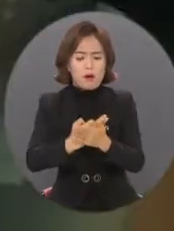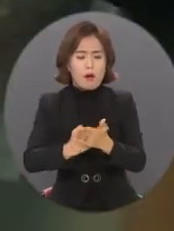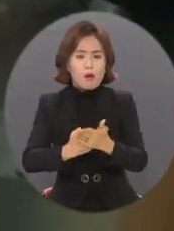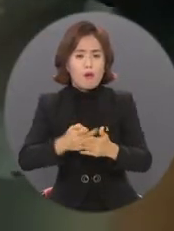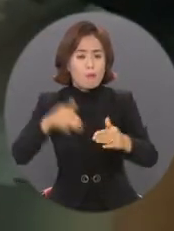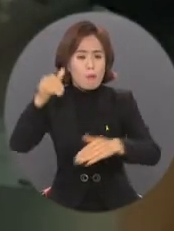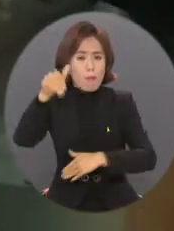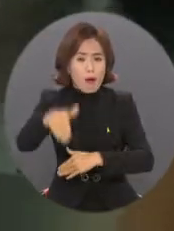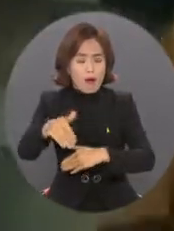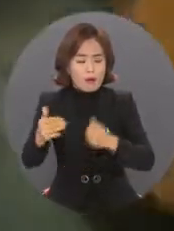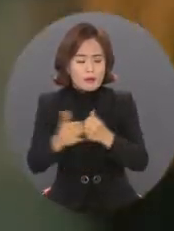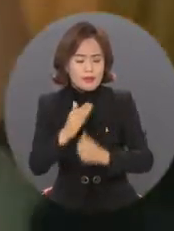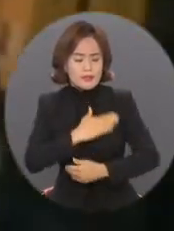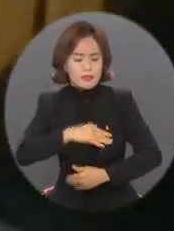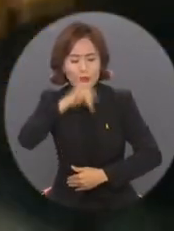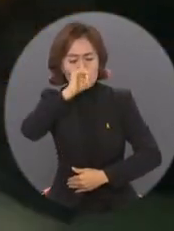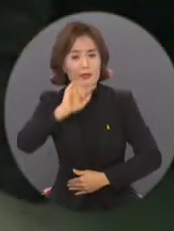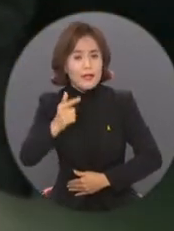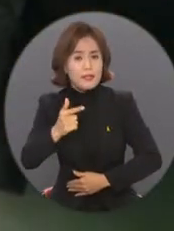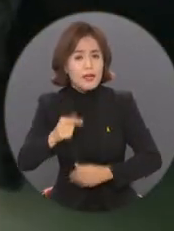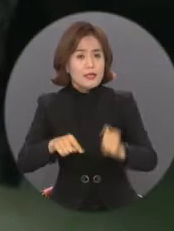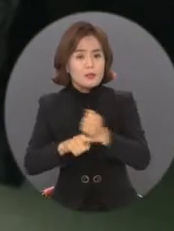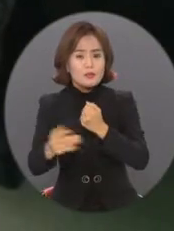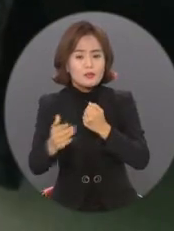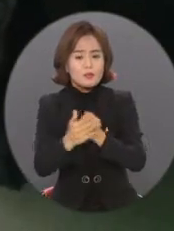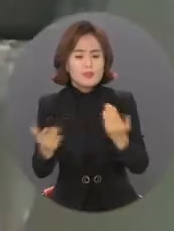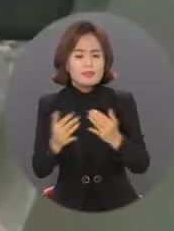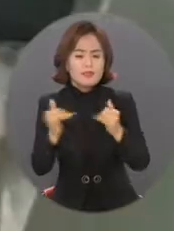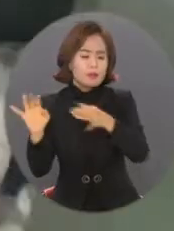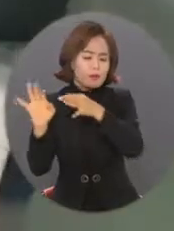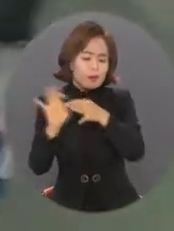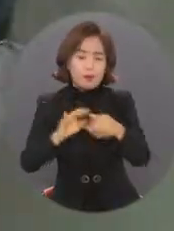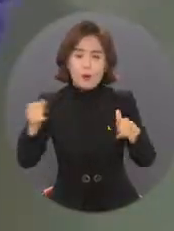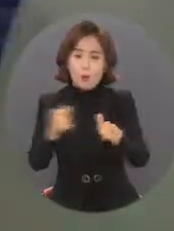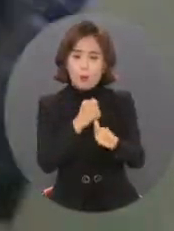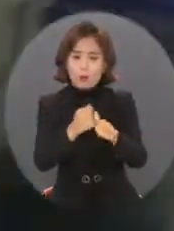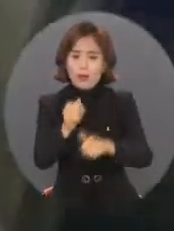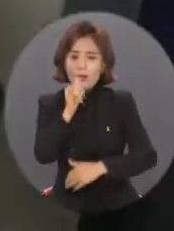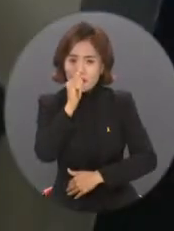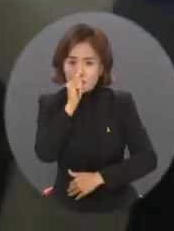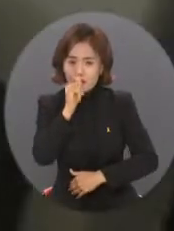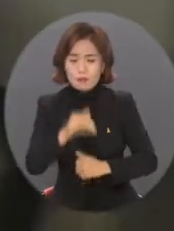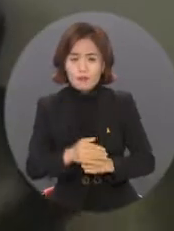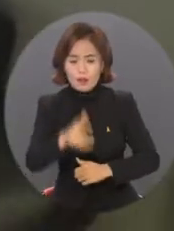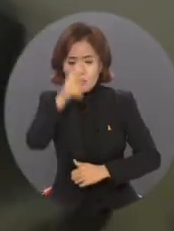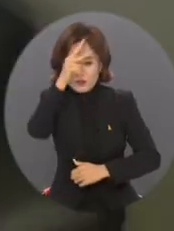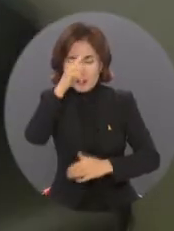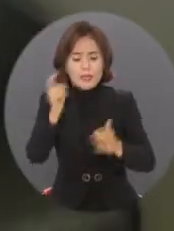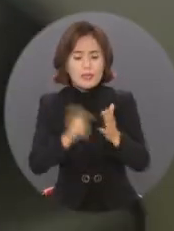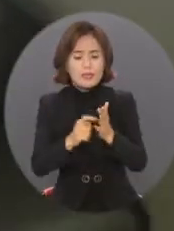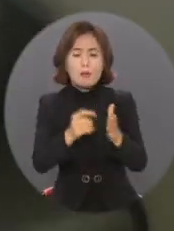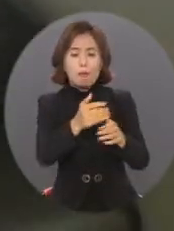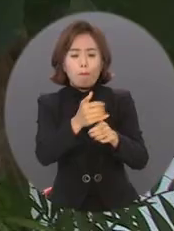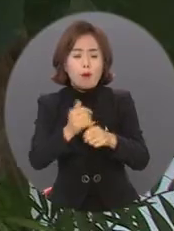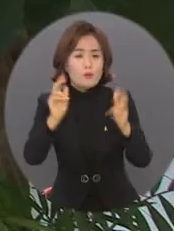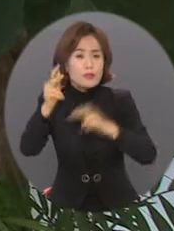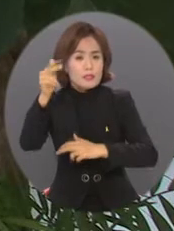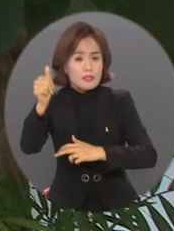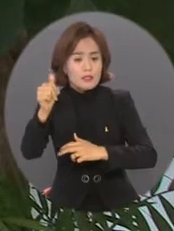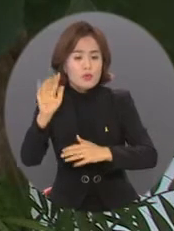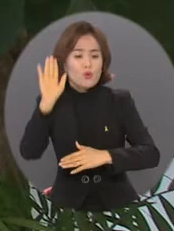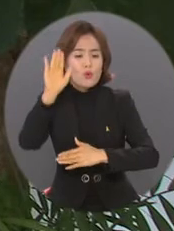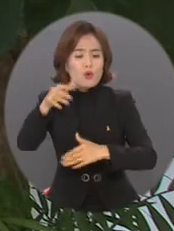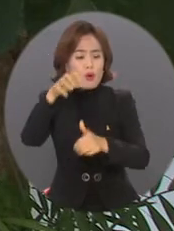혹은 기분이 좋지 않다는 이유 등으로 직원들의 무자비하게 폭행 했습니다 경찰에 긴급 체포된 업주는 이후